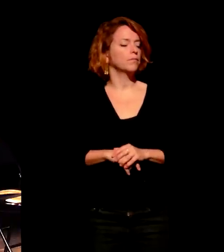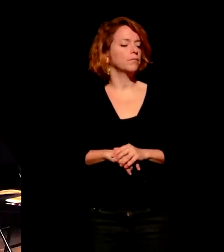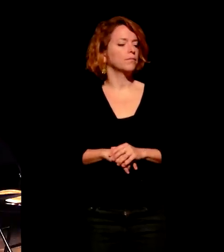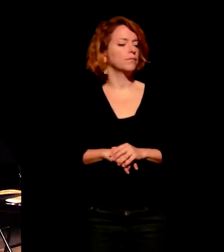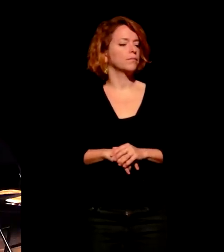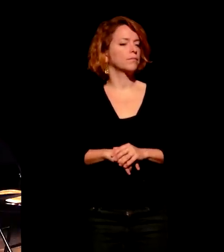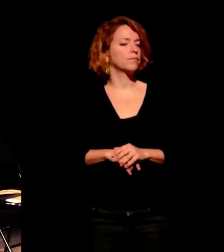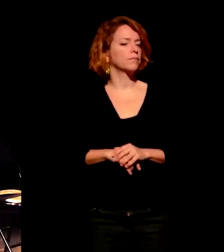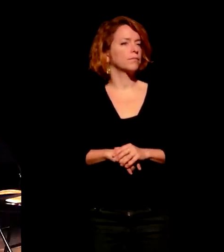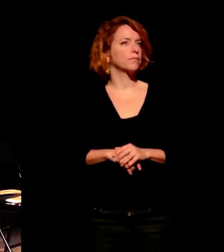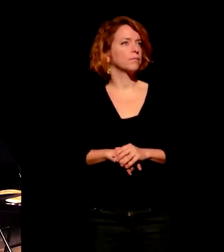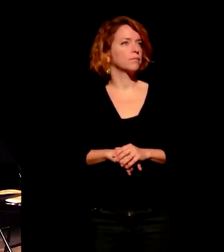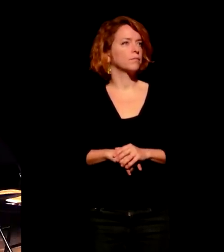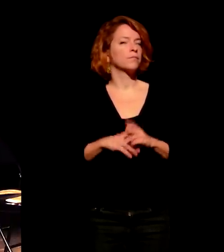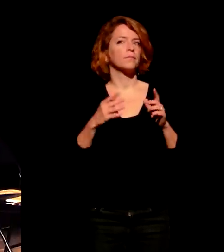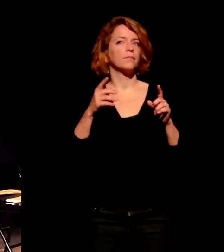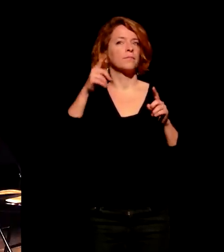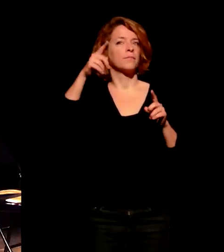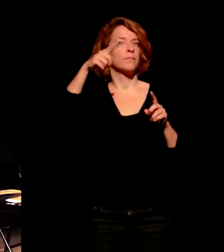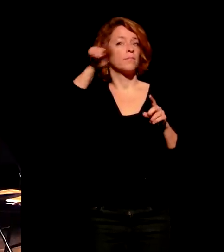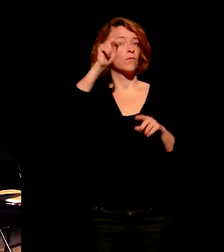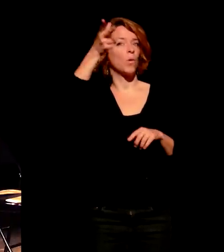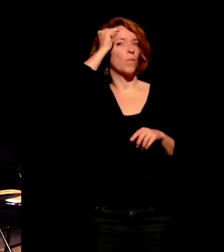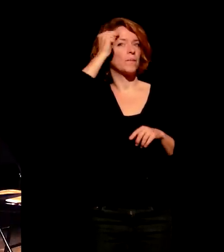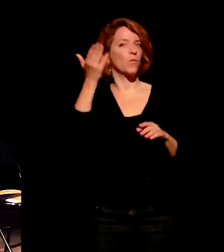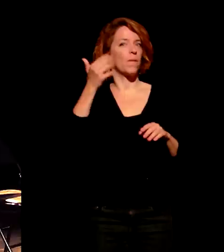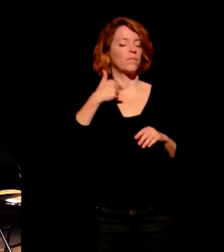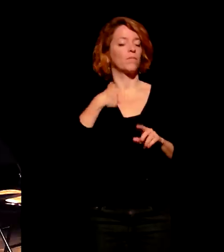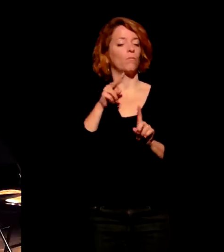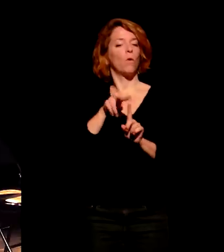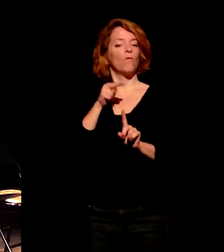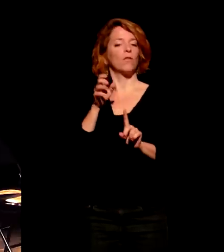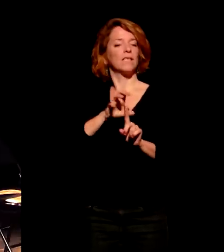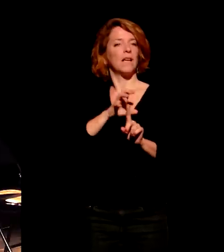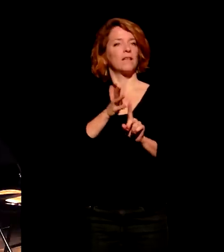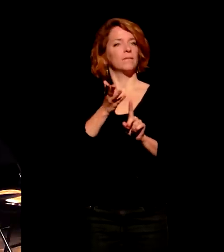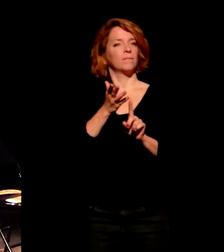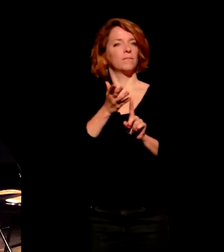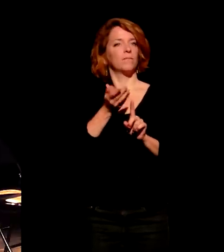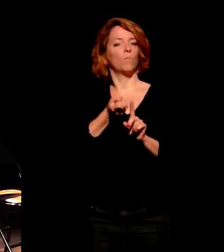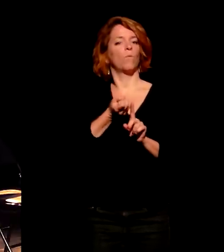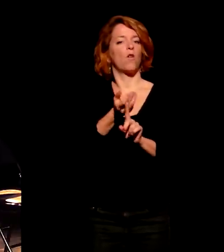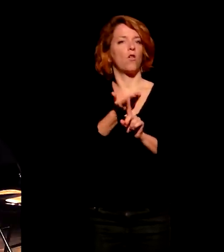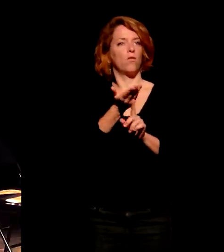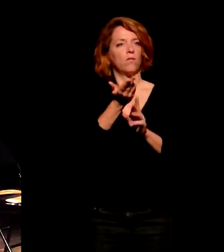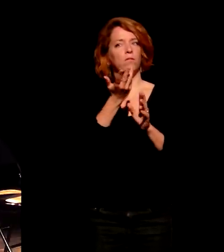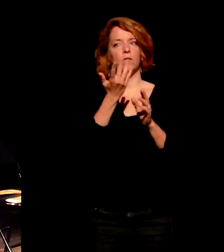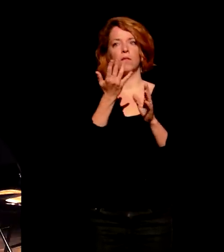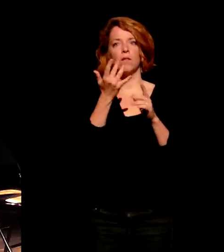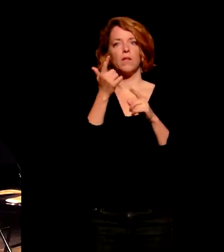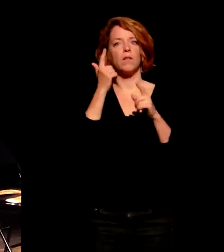et comme vous l'avez compris, l'angle d'attaque que je vais prendre, le point d'entrée que je vais prendre, c'est ce racisme un peu nouveau,